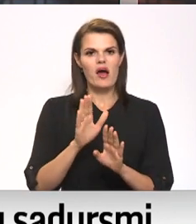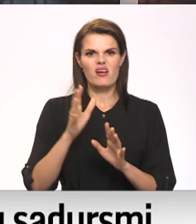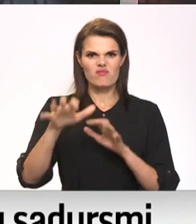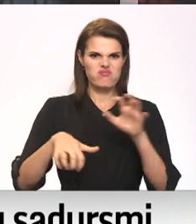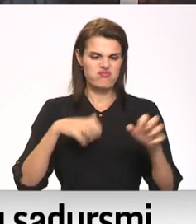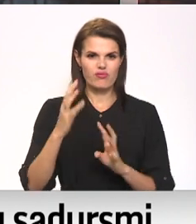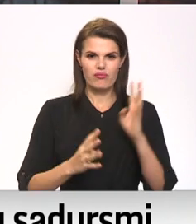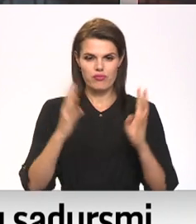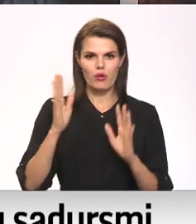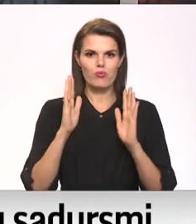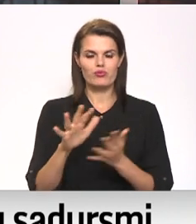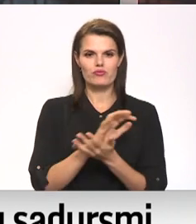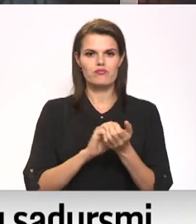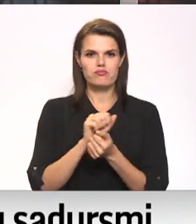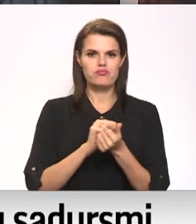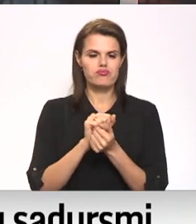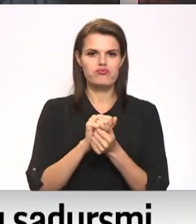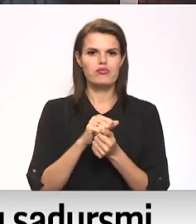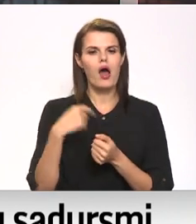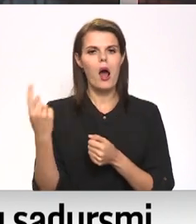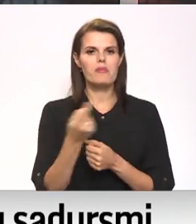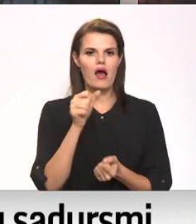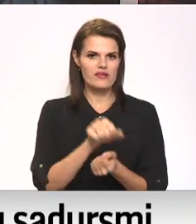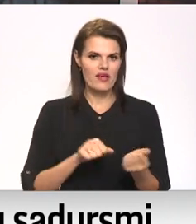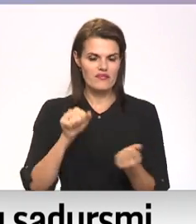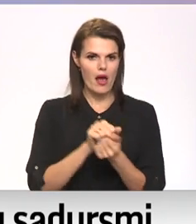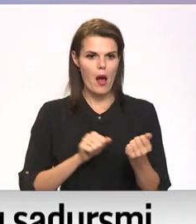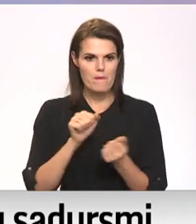noņemšana kaitēs apkārtējiem veģetācijas procesiem.